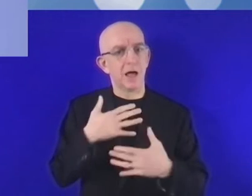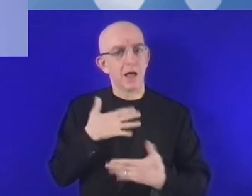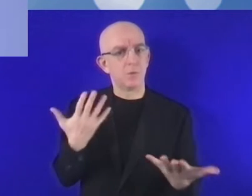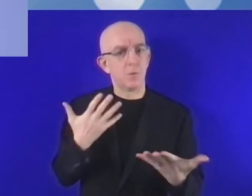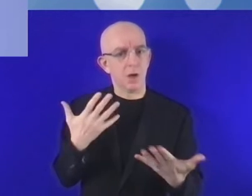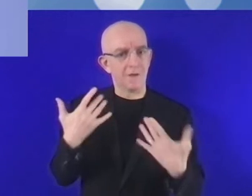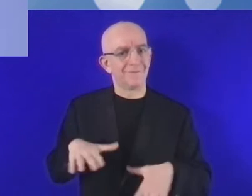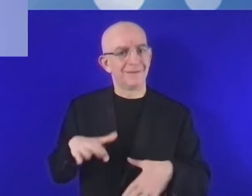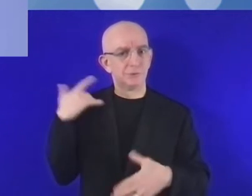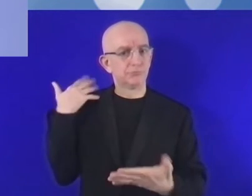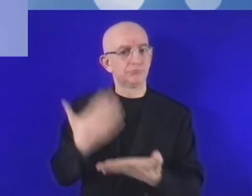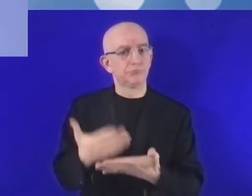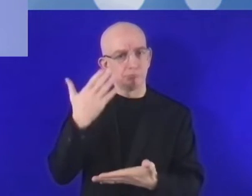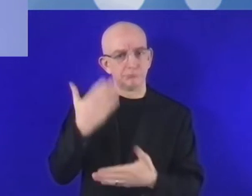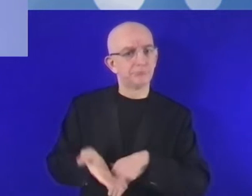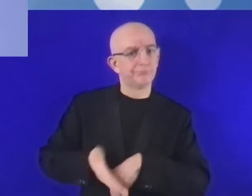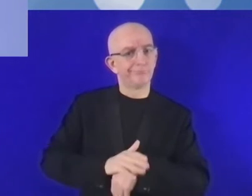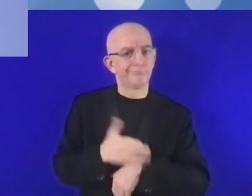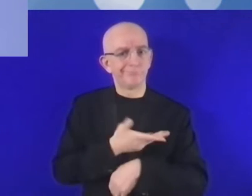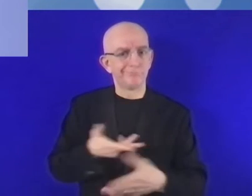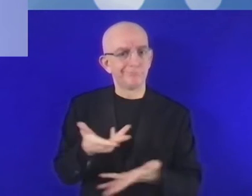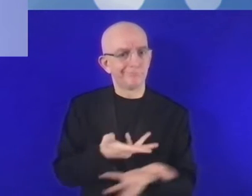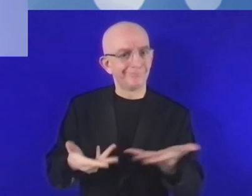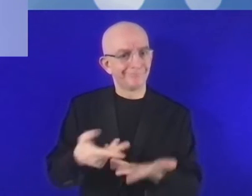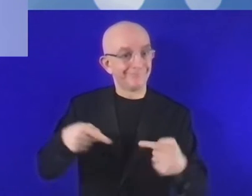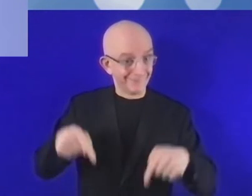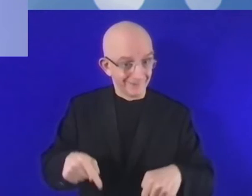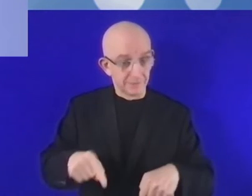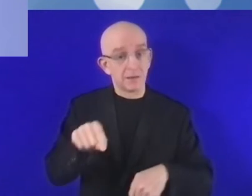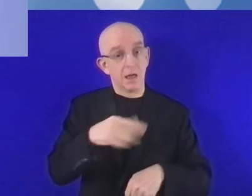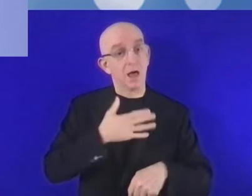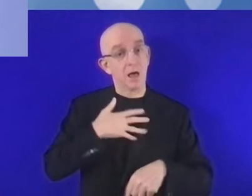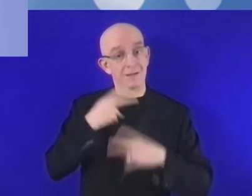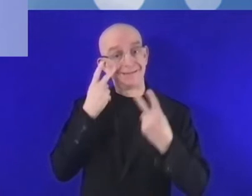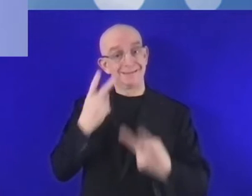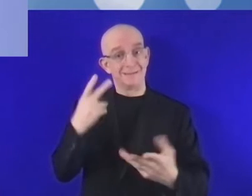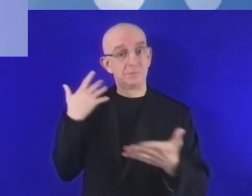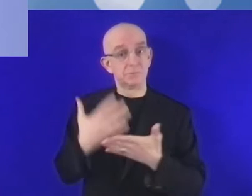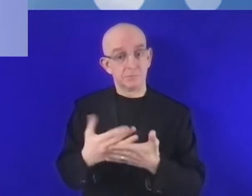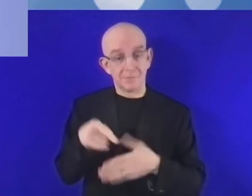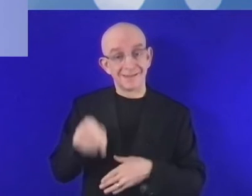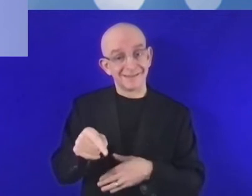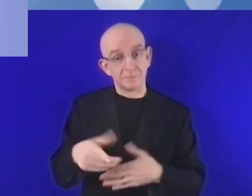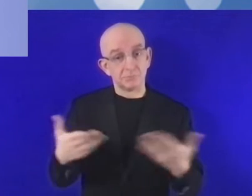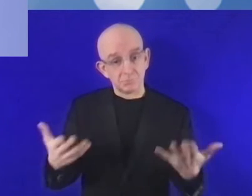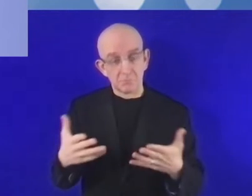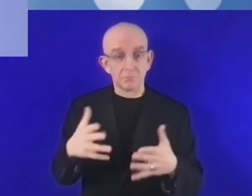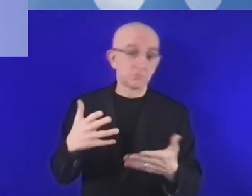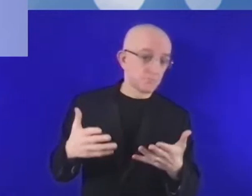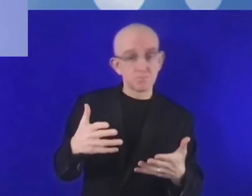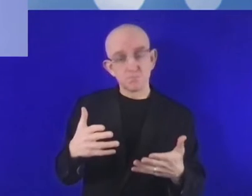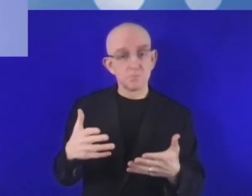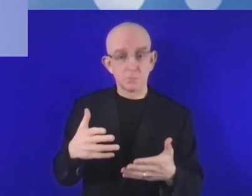вопрос неопределенности. Я поэтому очень рада, что могу представлять нашу группу. По нашему мнению,